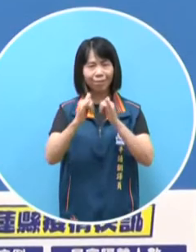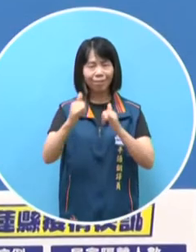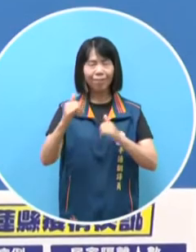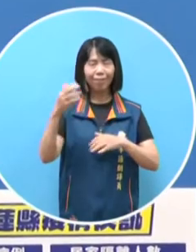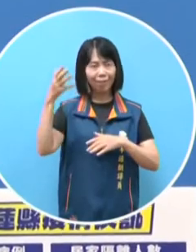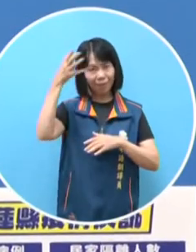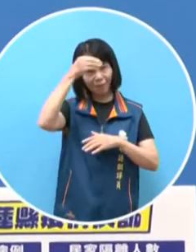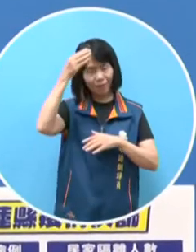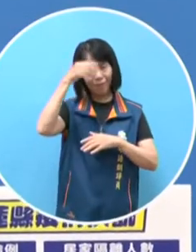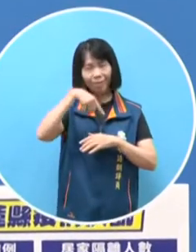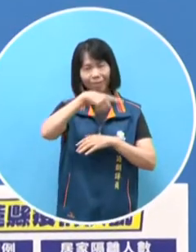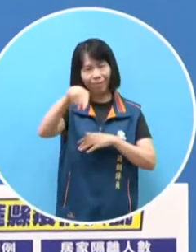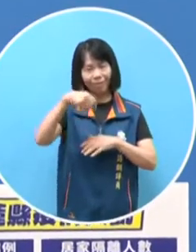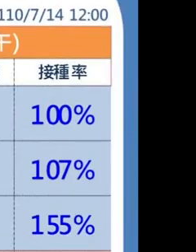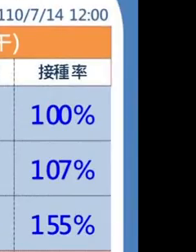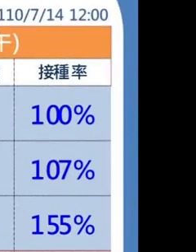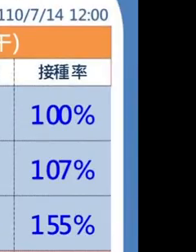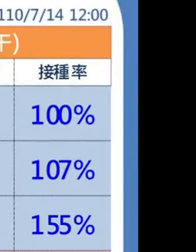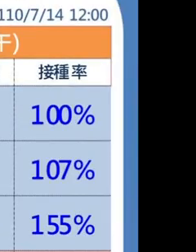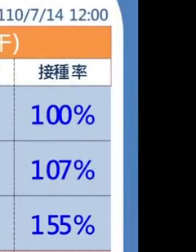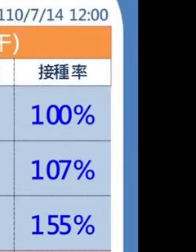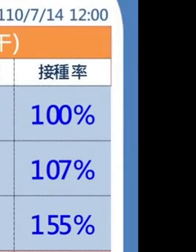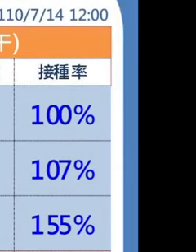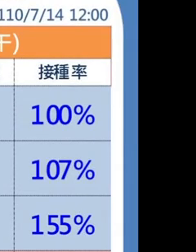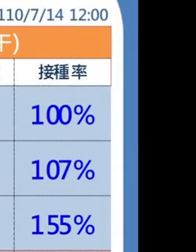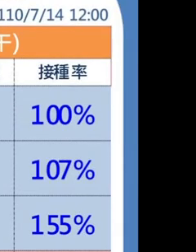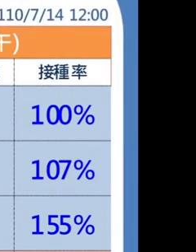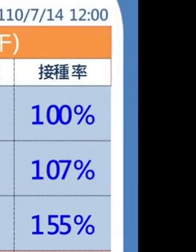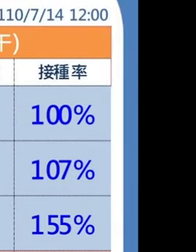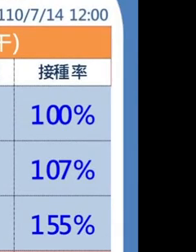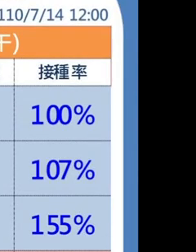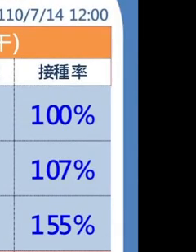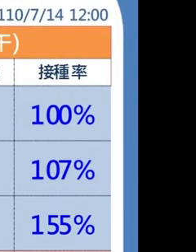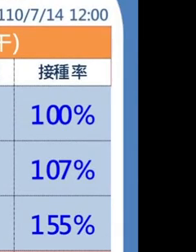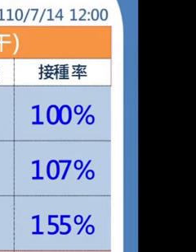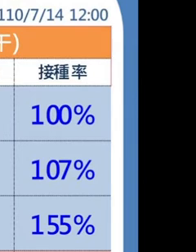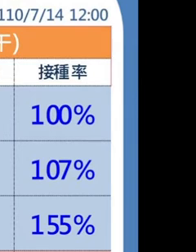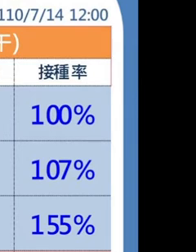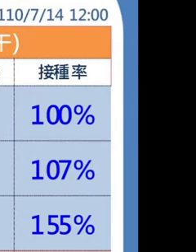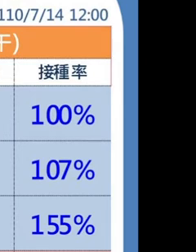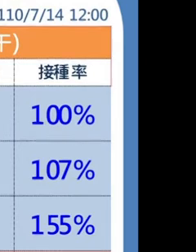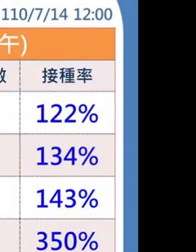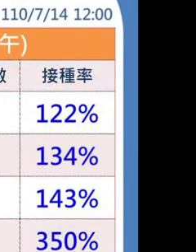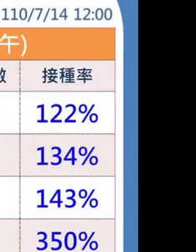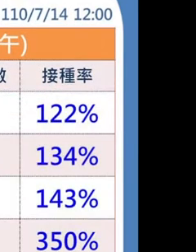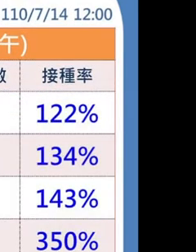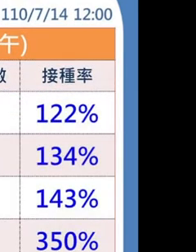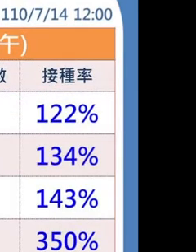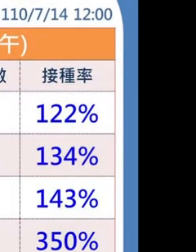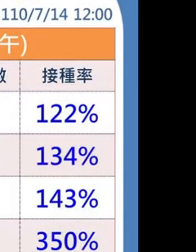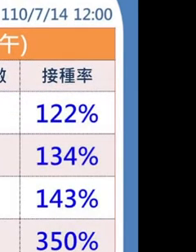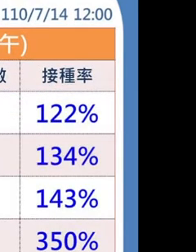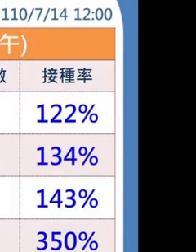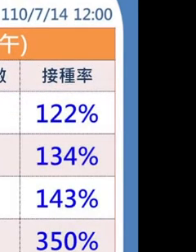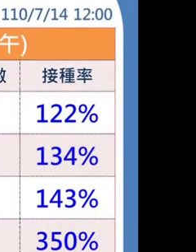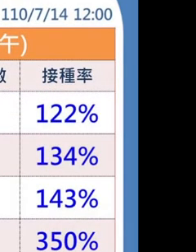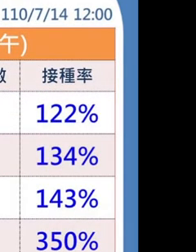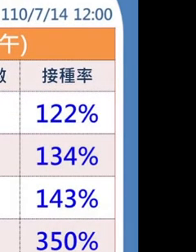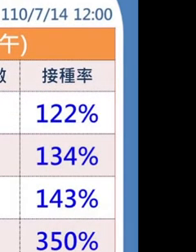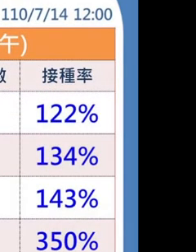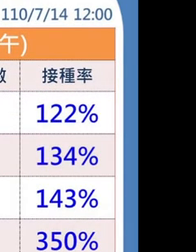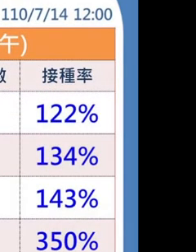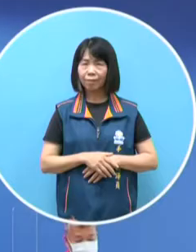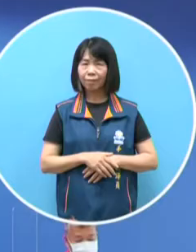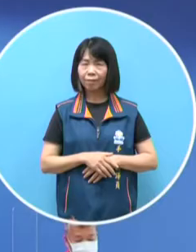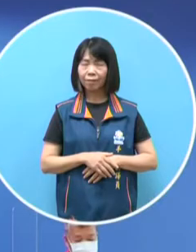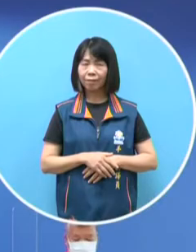莫德纳疫苗的施打率以及今天的地震情况，也呼吁乡亲能够做好防灾避难的计划。 在这里正